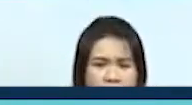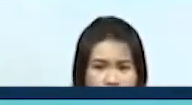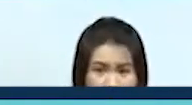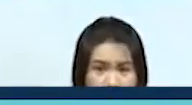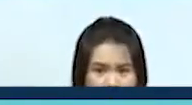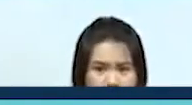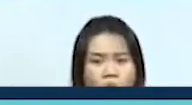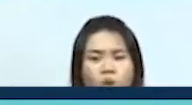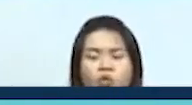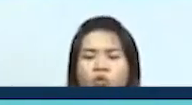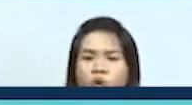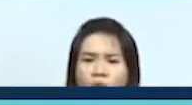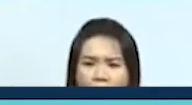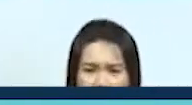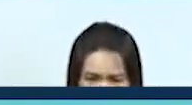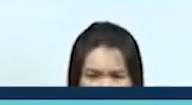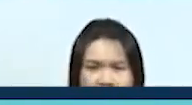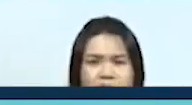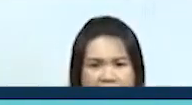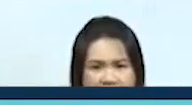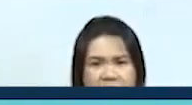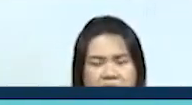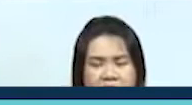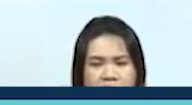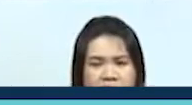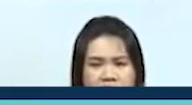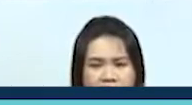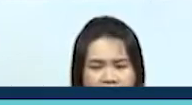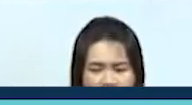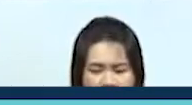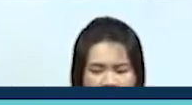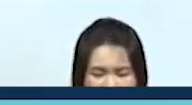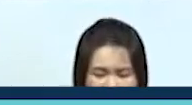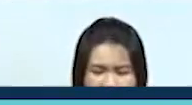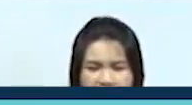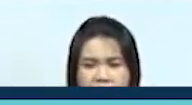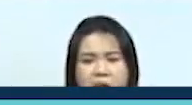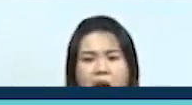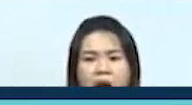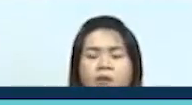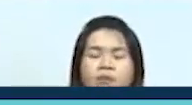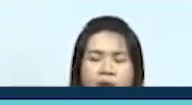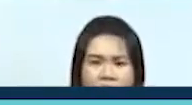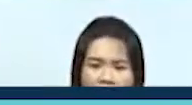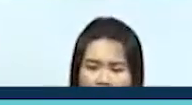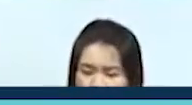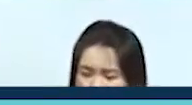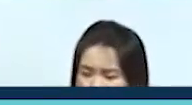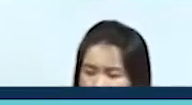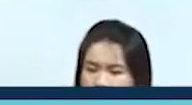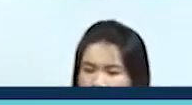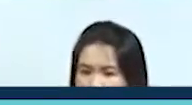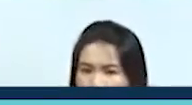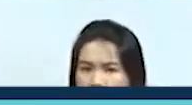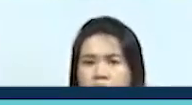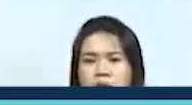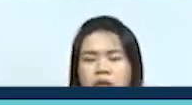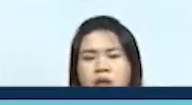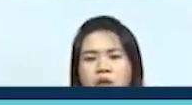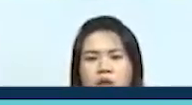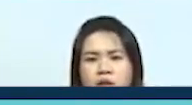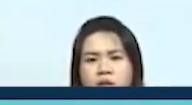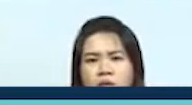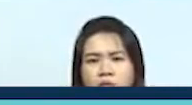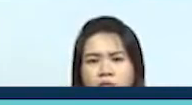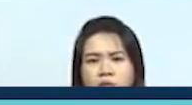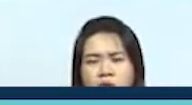ชนที่กำลังศึกษาในระดับอุดมศึกษาจาก5ประเทศในอนุภูมิภาคลุ่มแม่น้ำโขงมาแลกเปลี่ยนความรู้และประสบการ